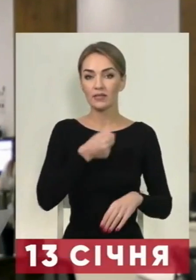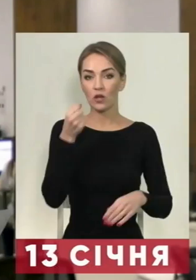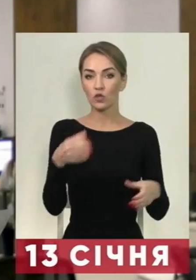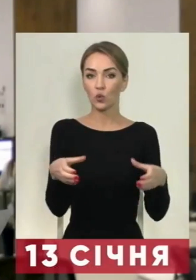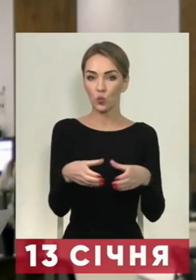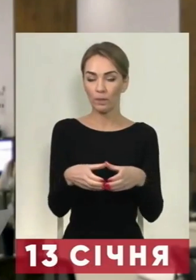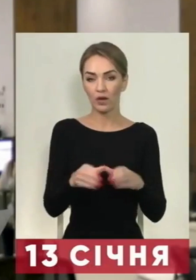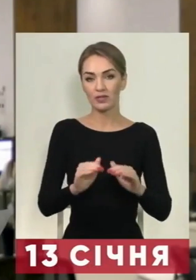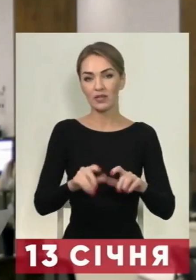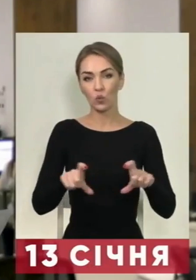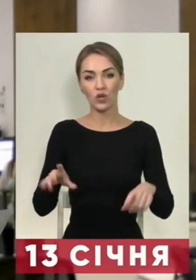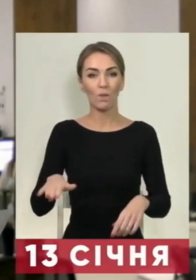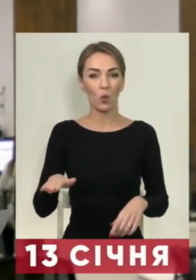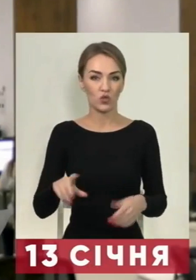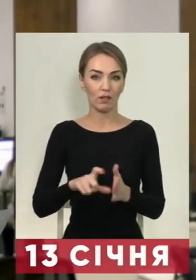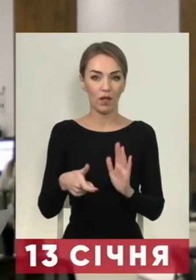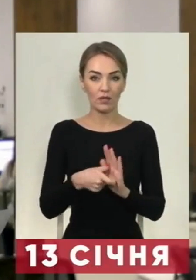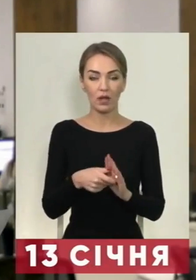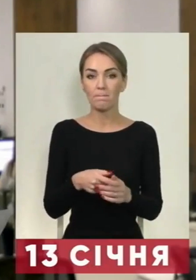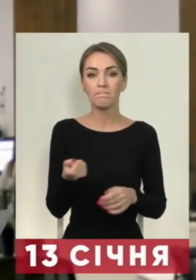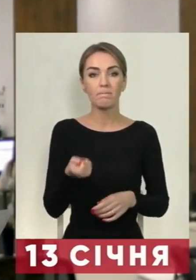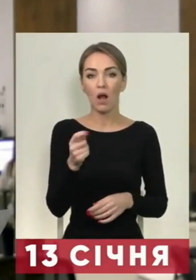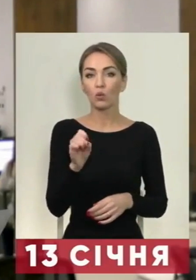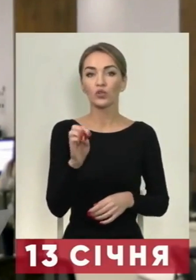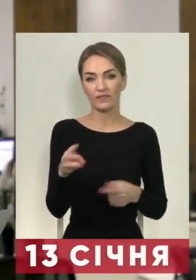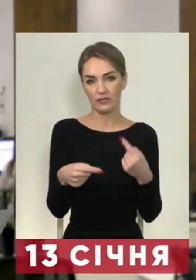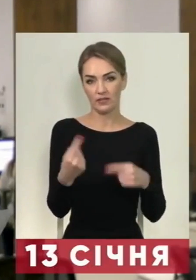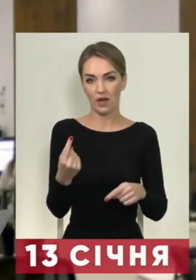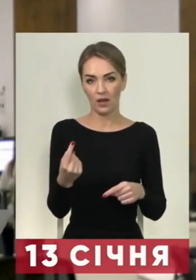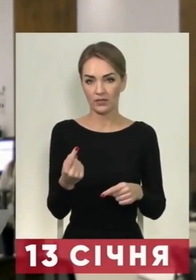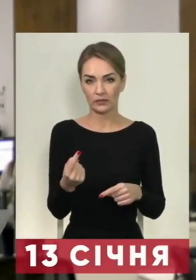групах, садочків, в молодших класах мало чим відрізняється. І